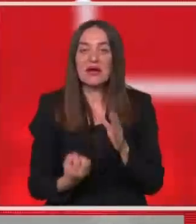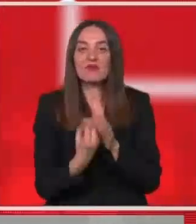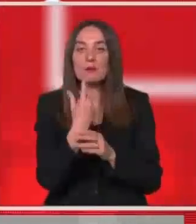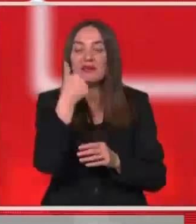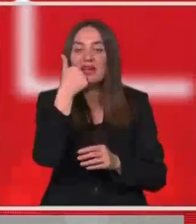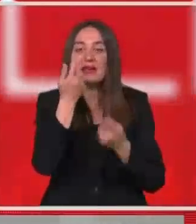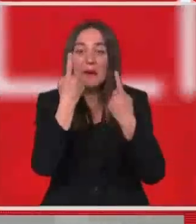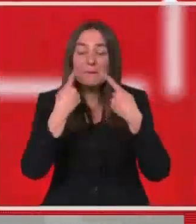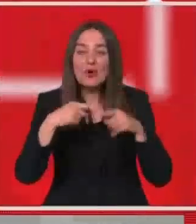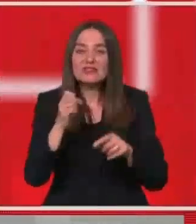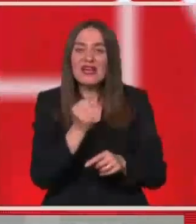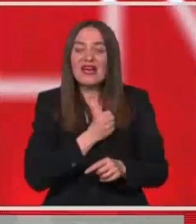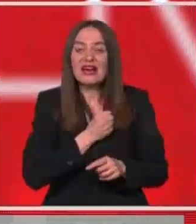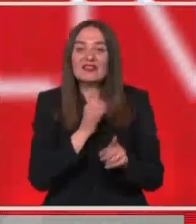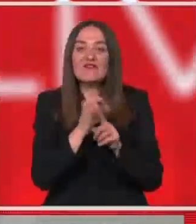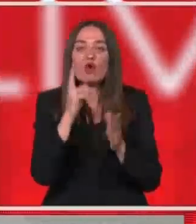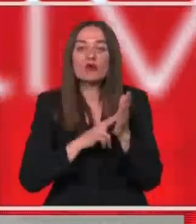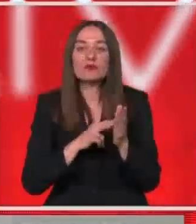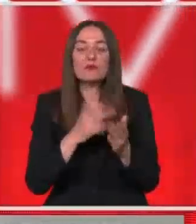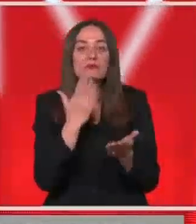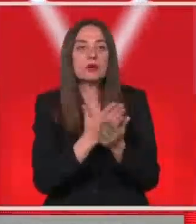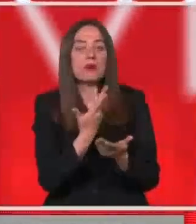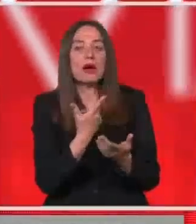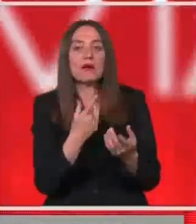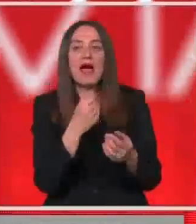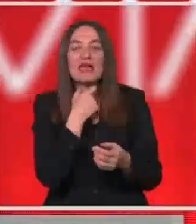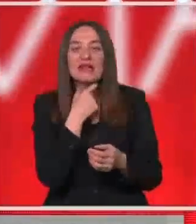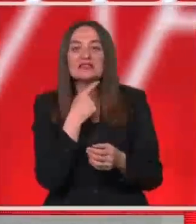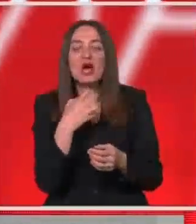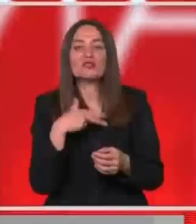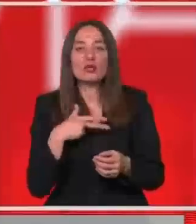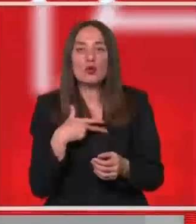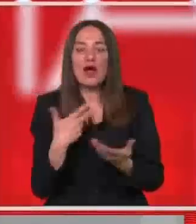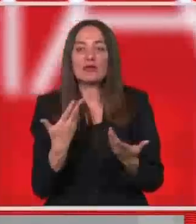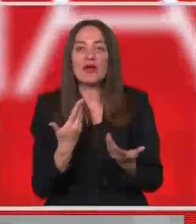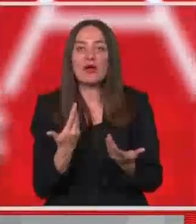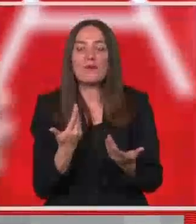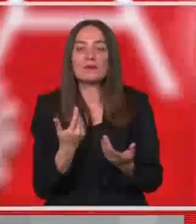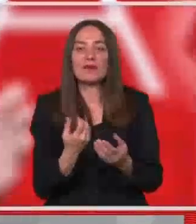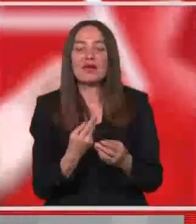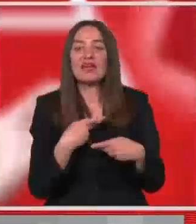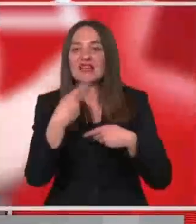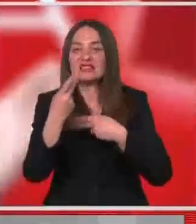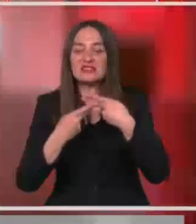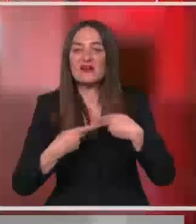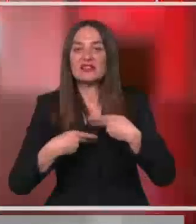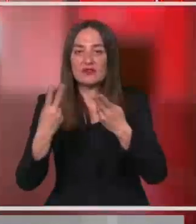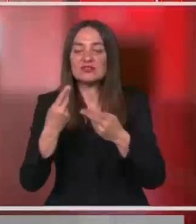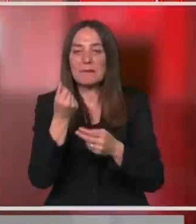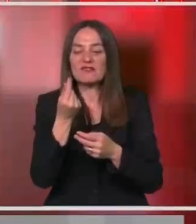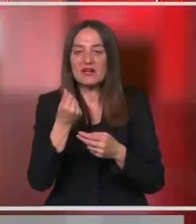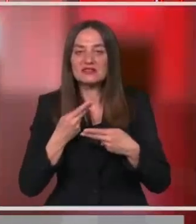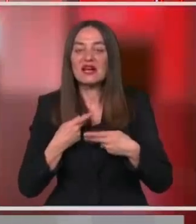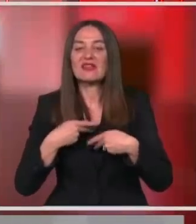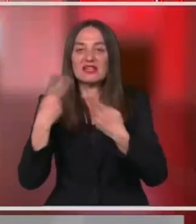jedan poseban garantni fond tipa AOFI-a, Agencije za osiguranje ovih izvoza, finansiranje